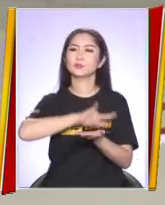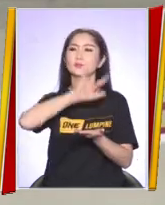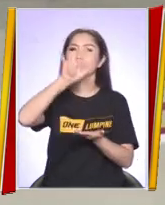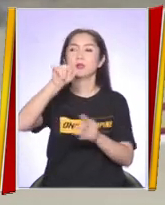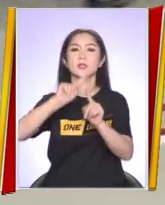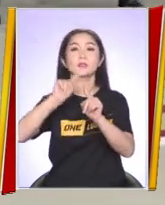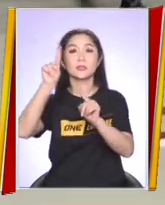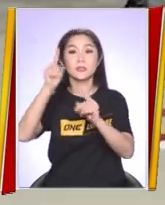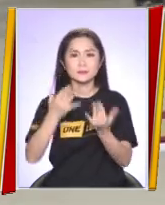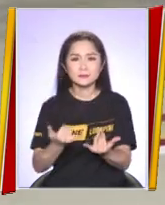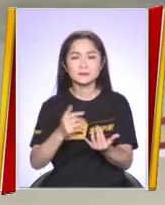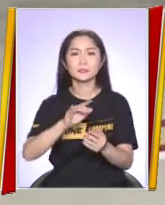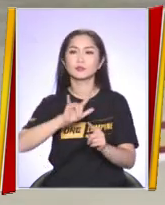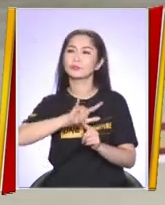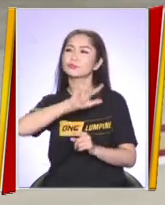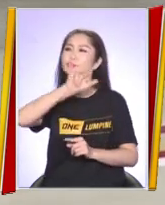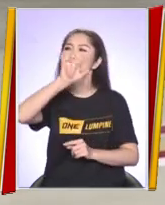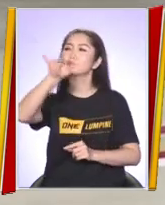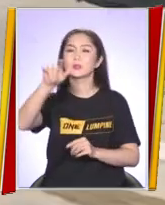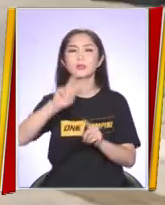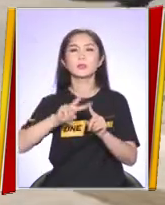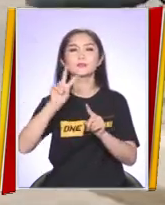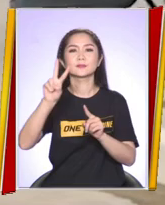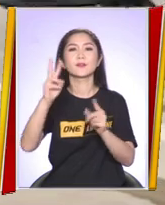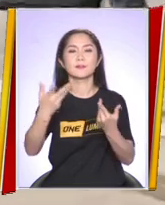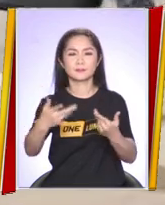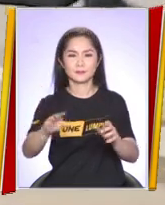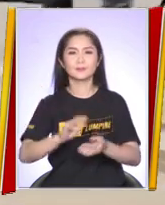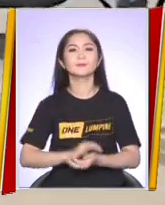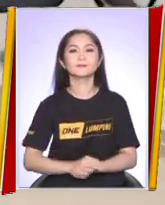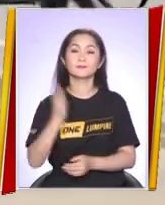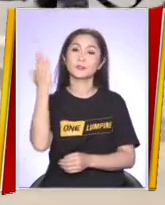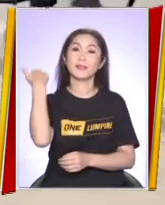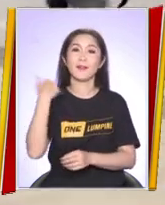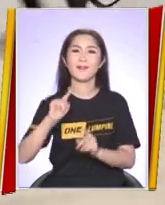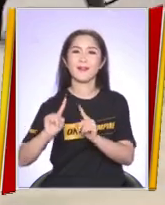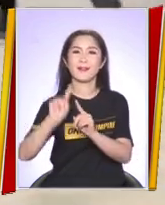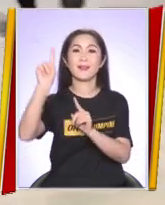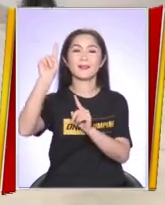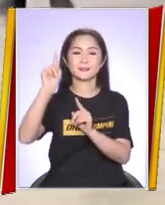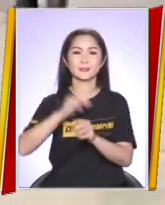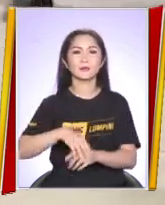ธารณรัฐตุรกีก่อนหน้านี้เนี่ยก็มีการนำคนไทยกลับมา36คนนะคะ ครับ